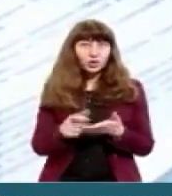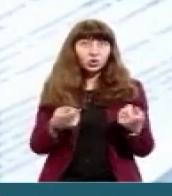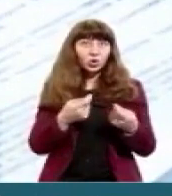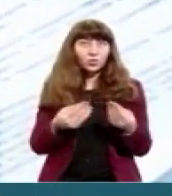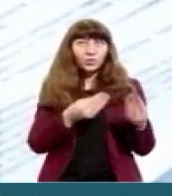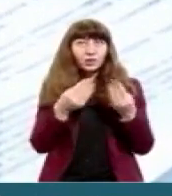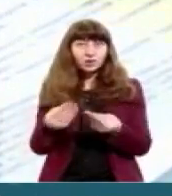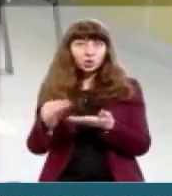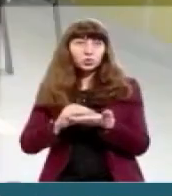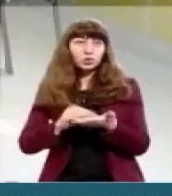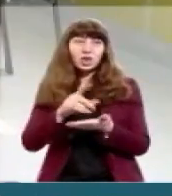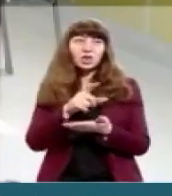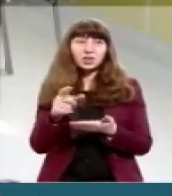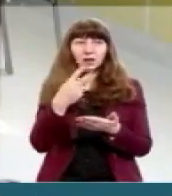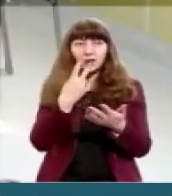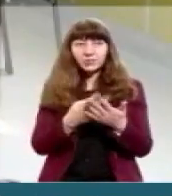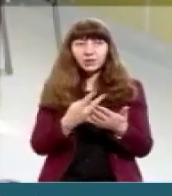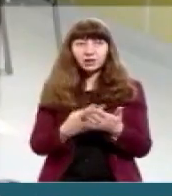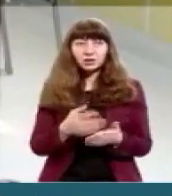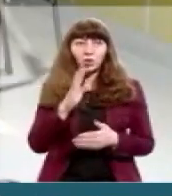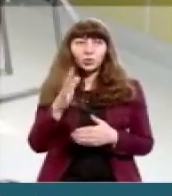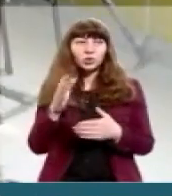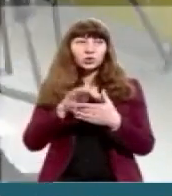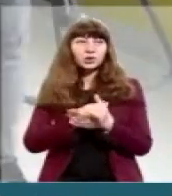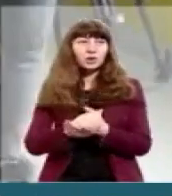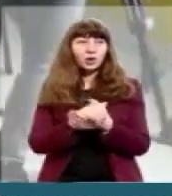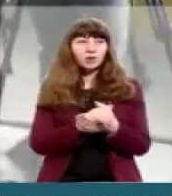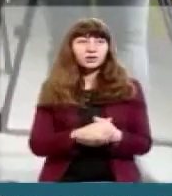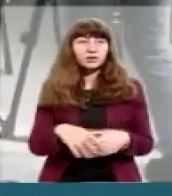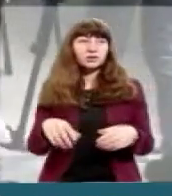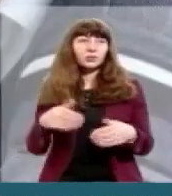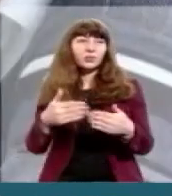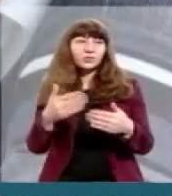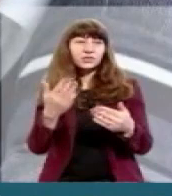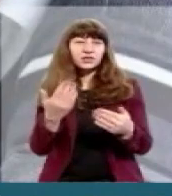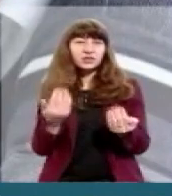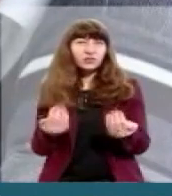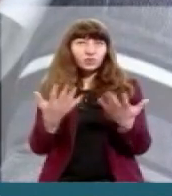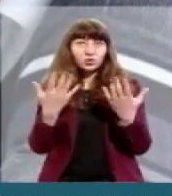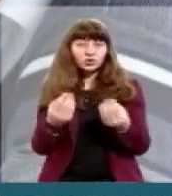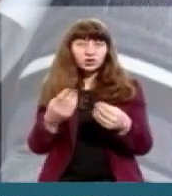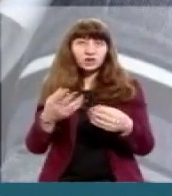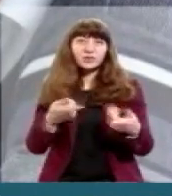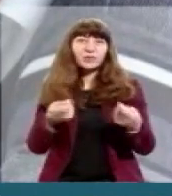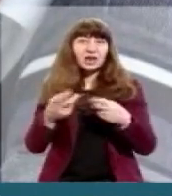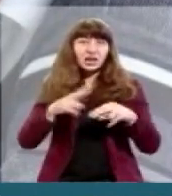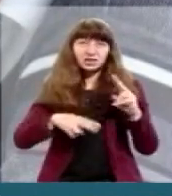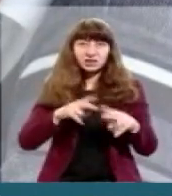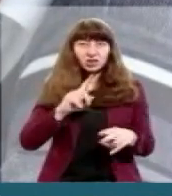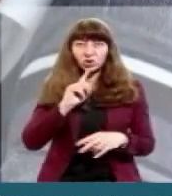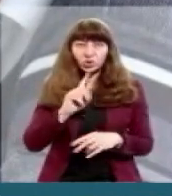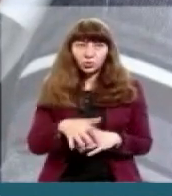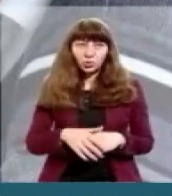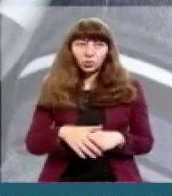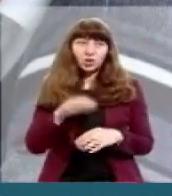больницы предоставило журналистам для ознакомления. Дальнейшее сотрудничество с прежним подрядчиком, говорят, невозможно. В рамках законодательства право